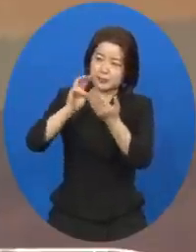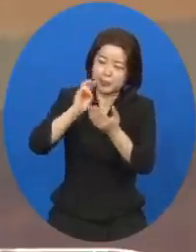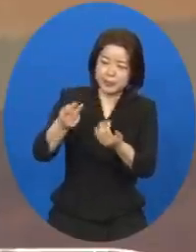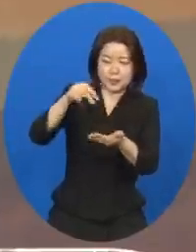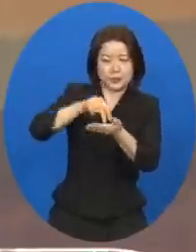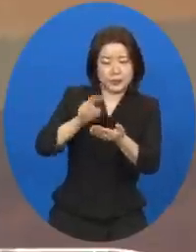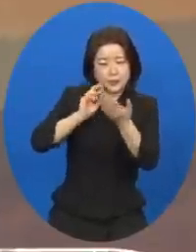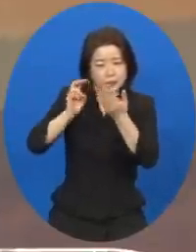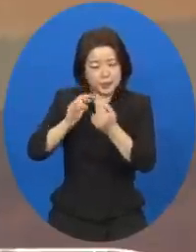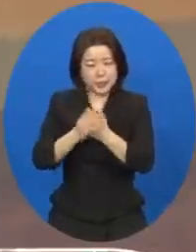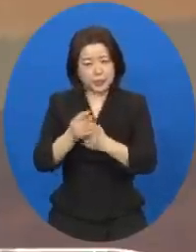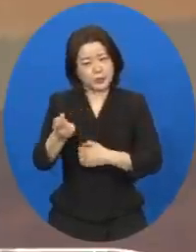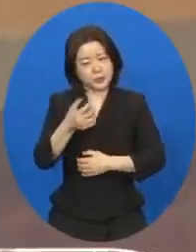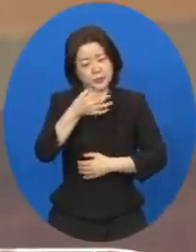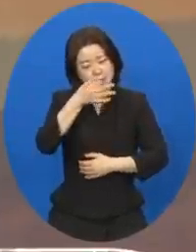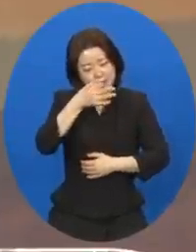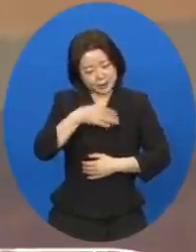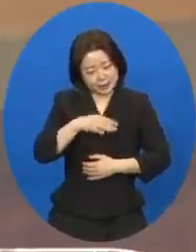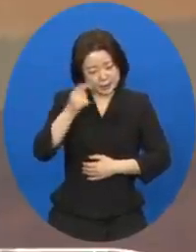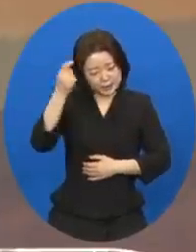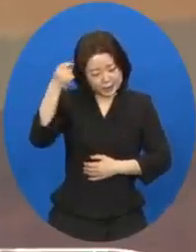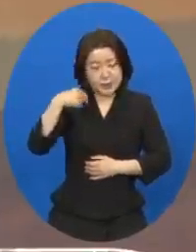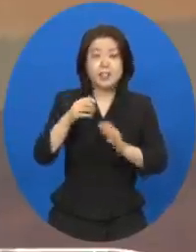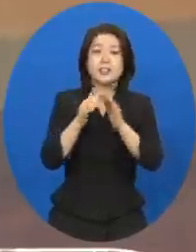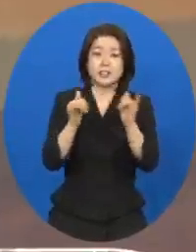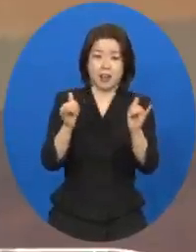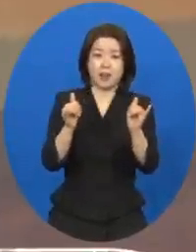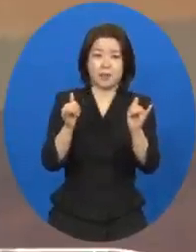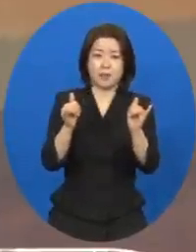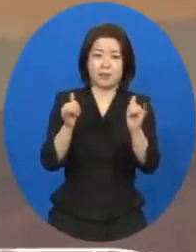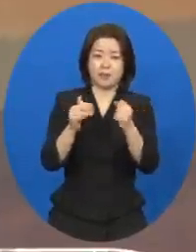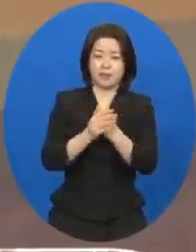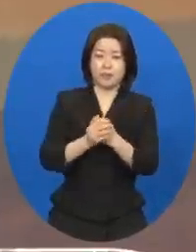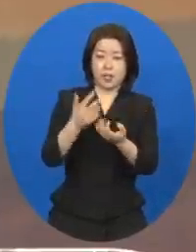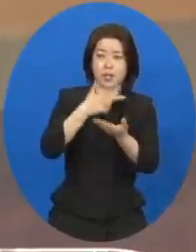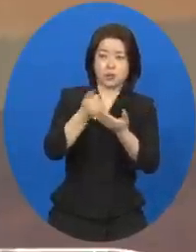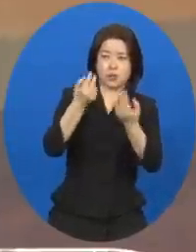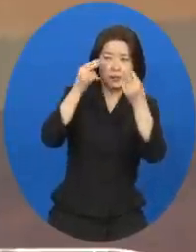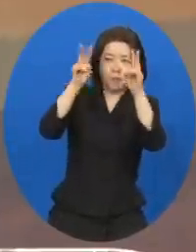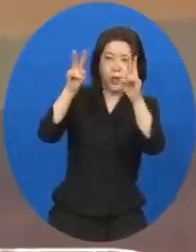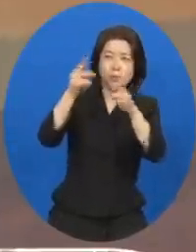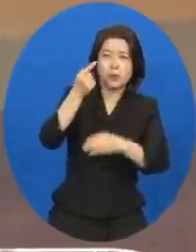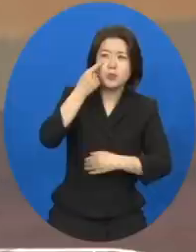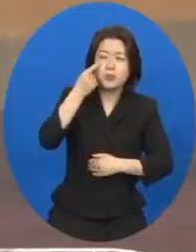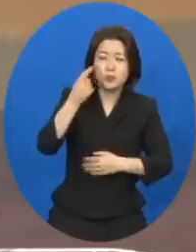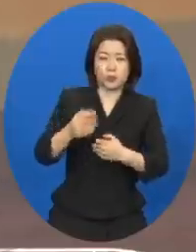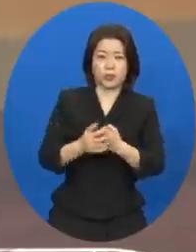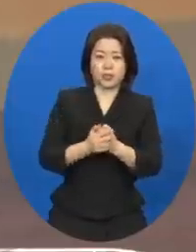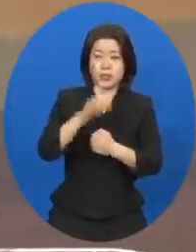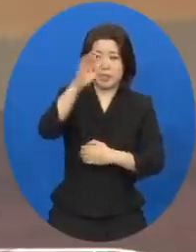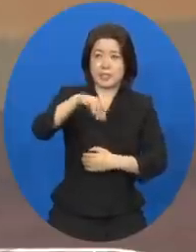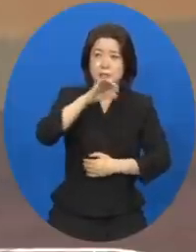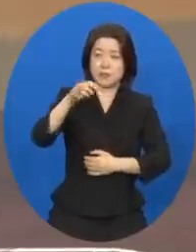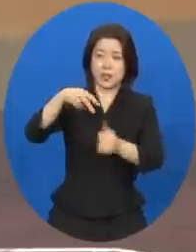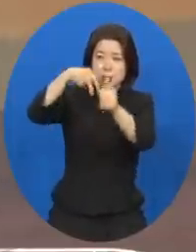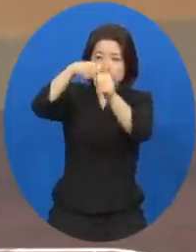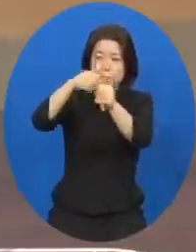좀 힘들다고 느껴지는 분들도 주님을 바라보는 눈, 십자가의 예수님을 바라보는